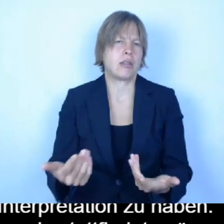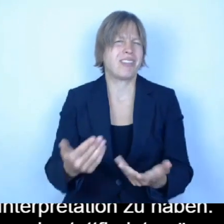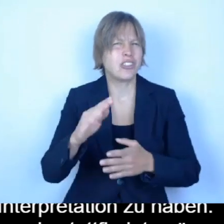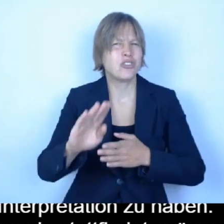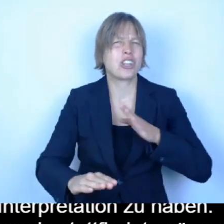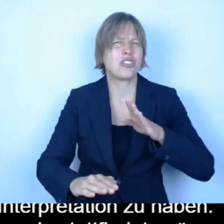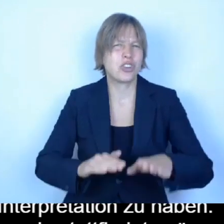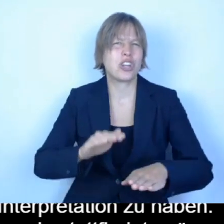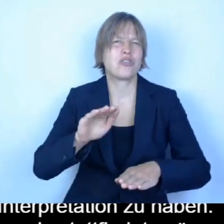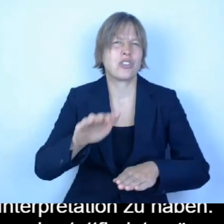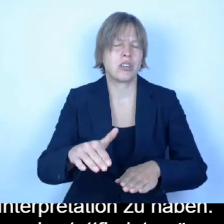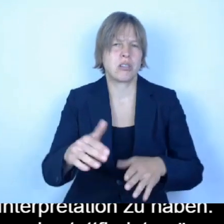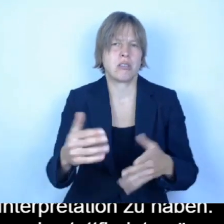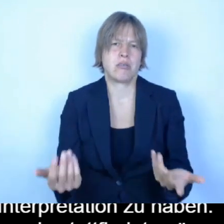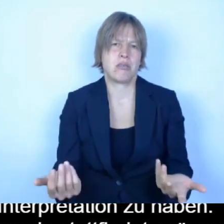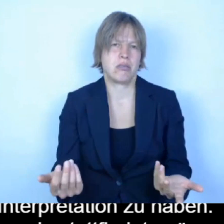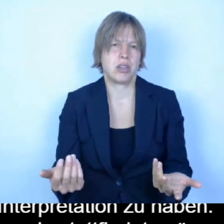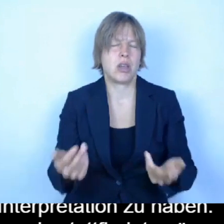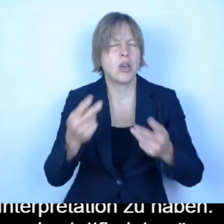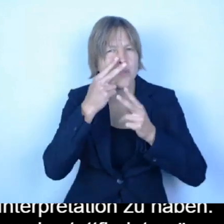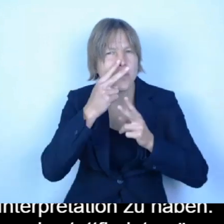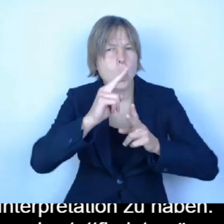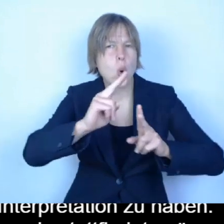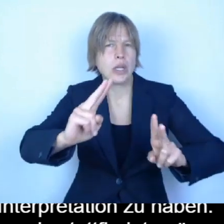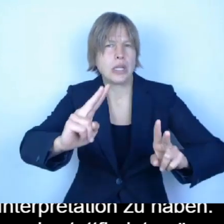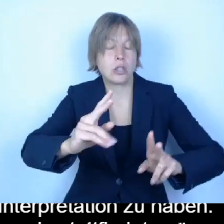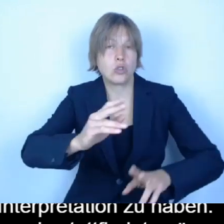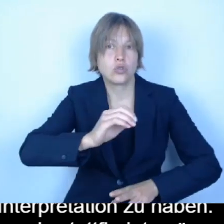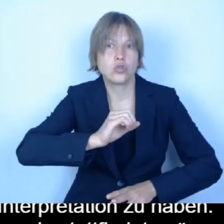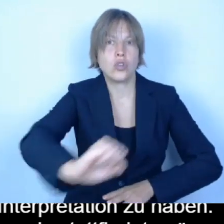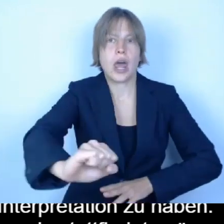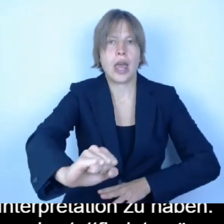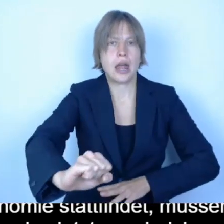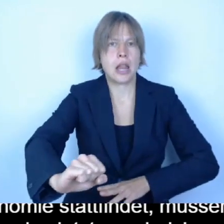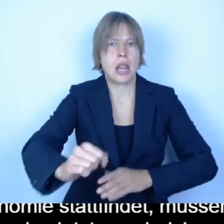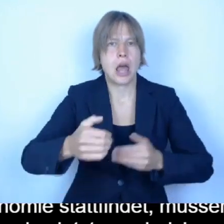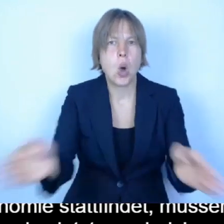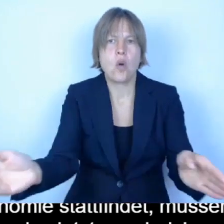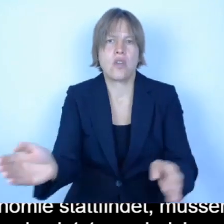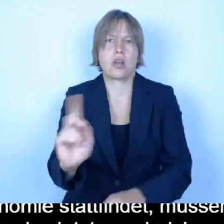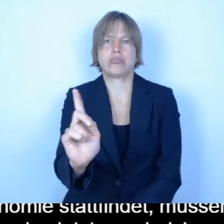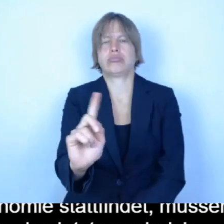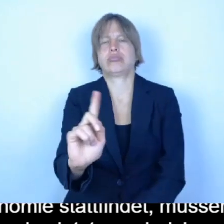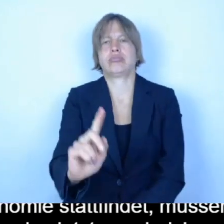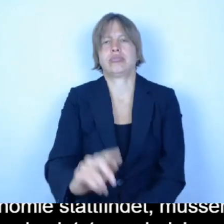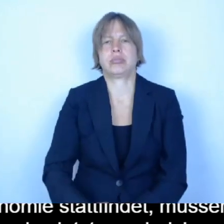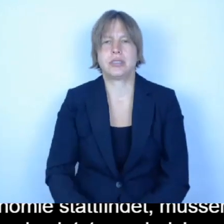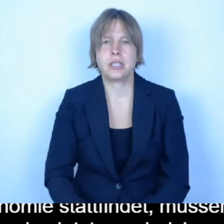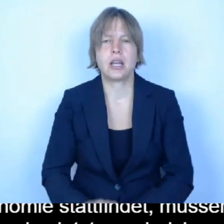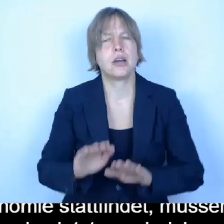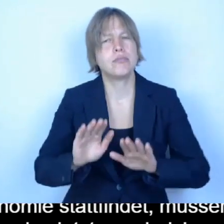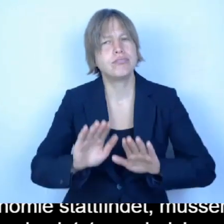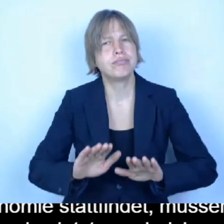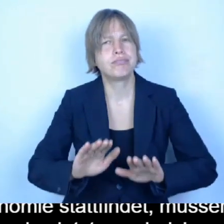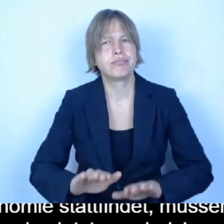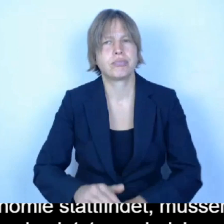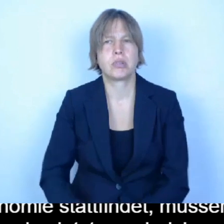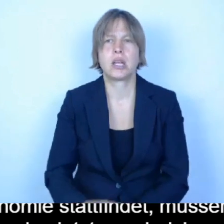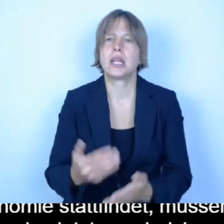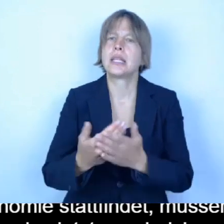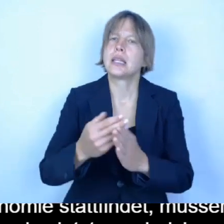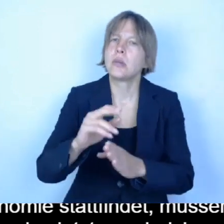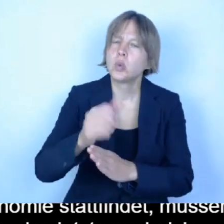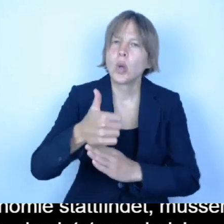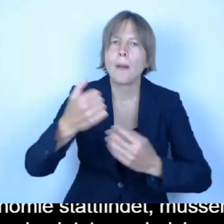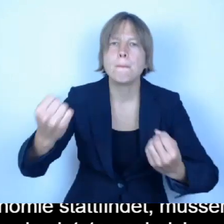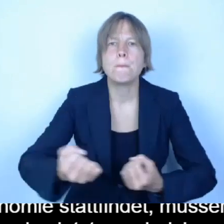deswegen zum Beispiel gilt genauso wie in anderen Bereichen, Proben zuerst, um diese Konzepte zu sehen, sich darauf einzustellen